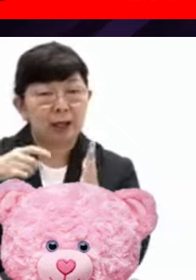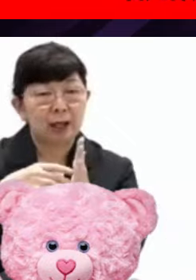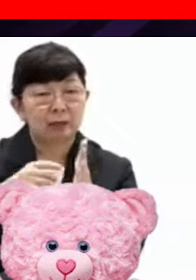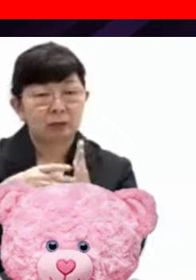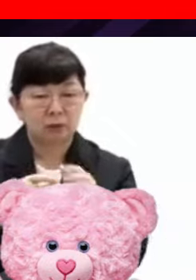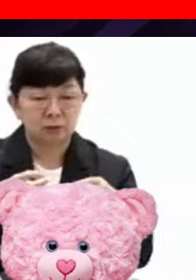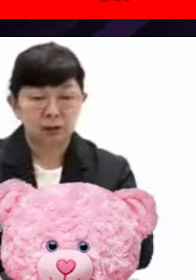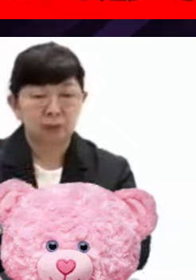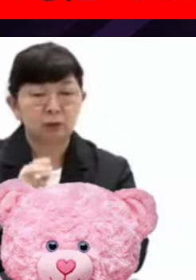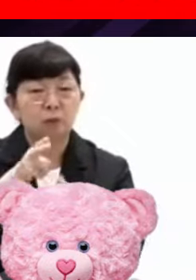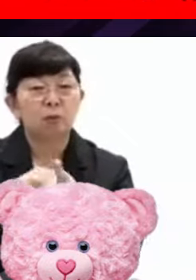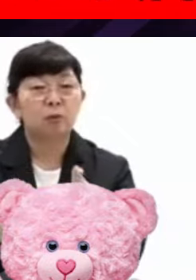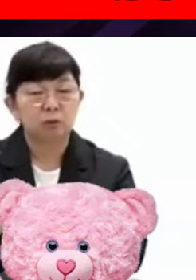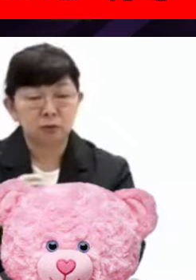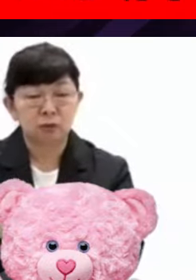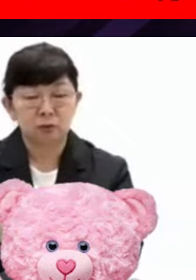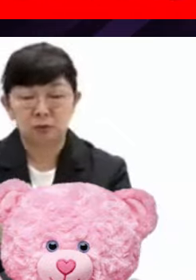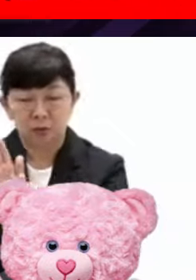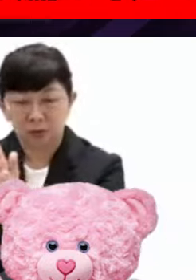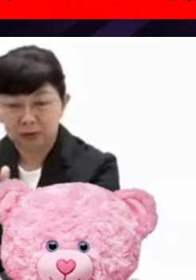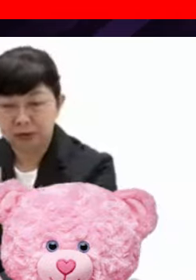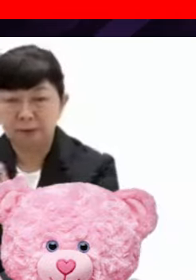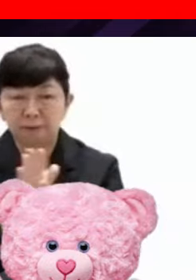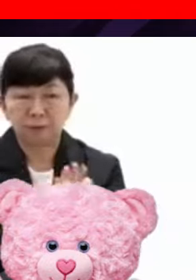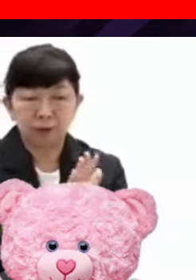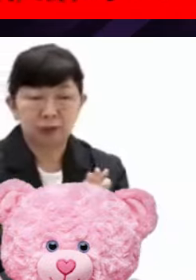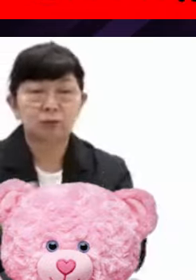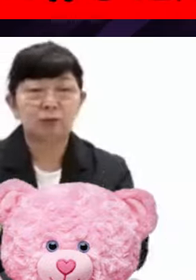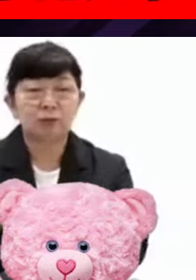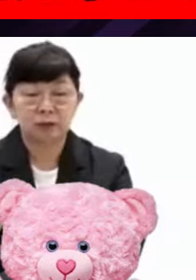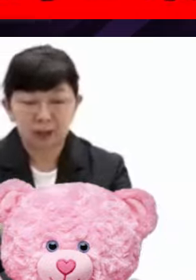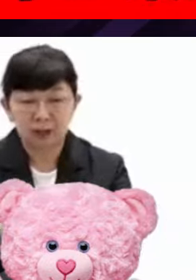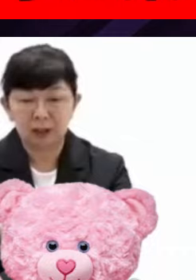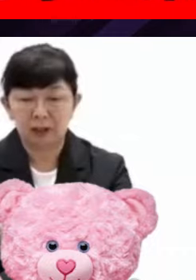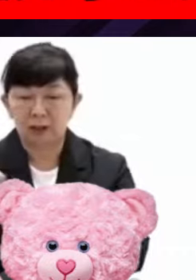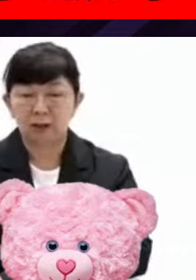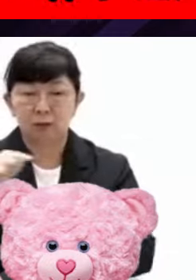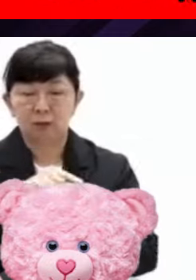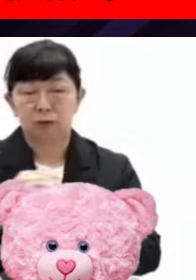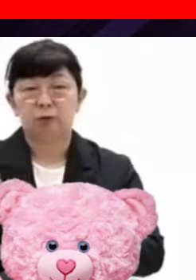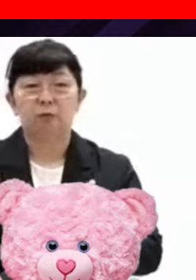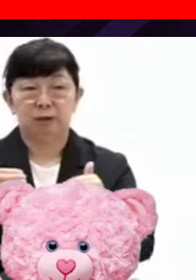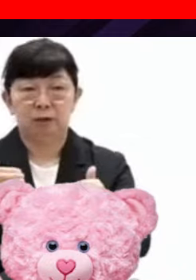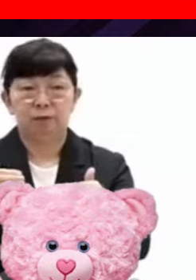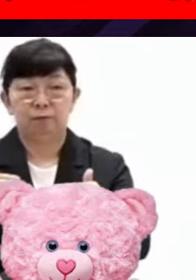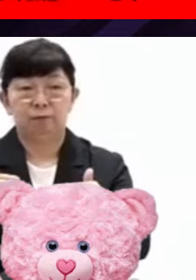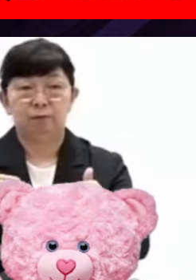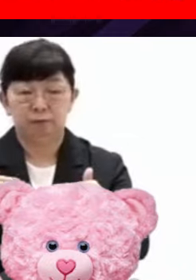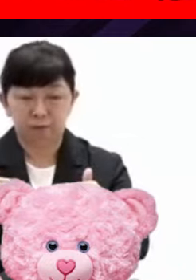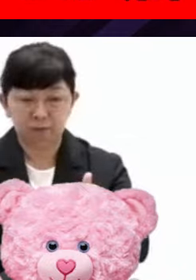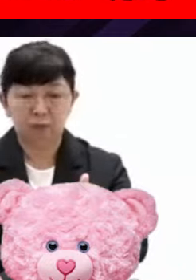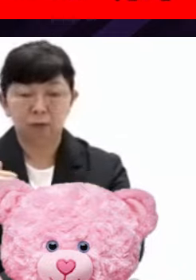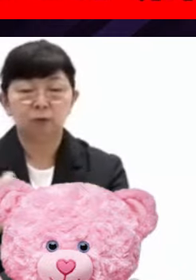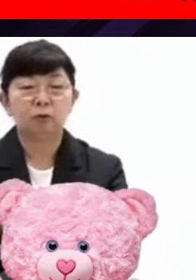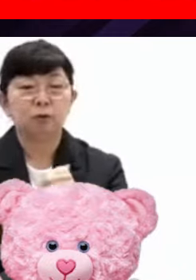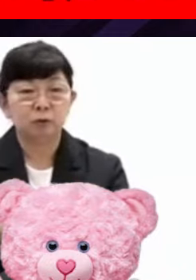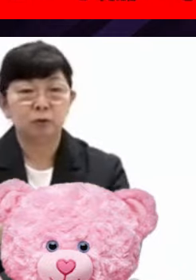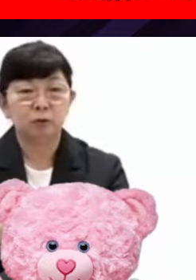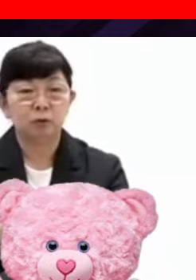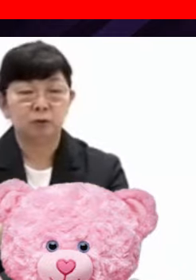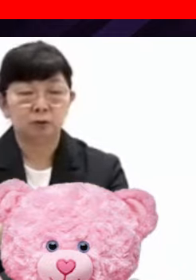で、支援をしながら、進めていると、それによって町づくりが行われ学校